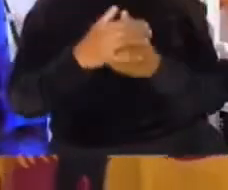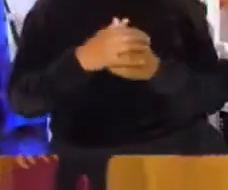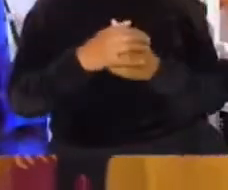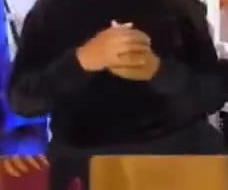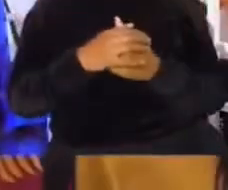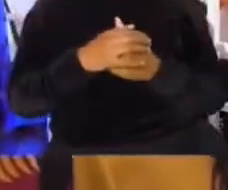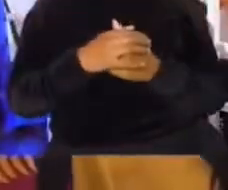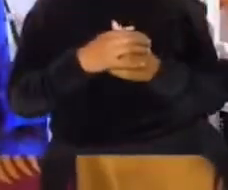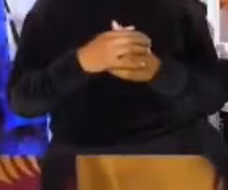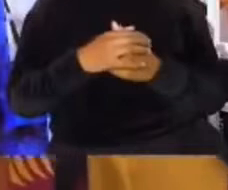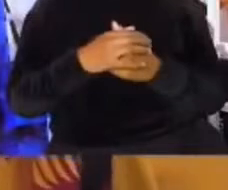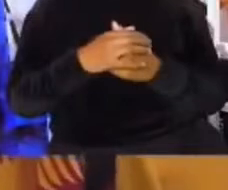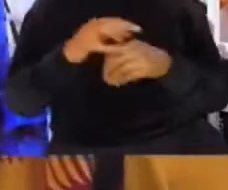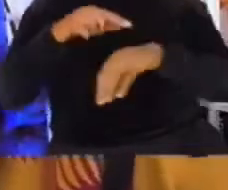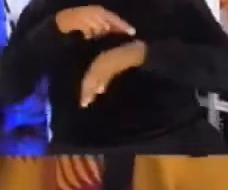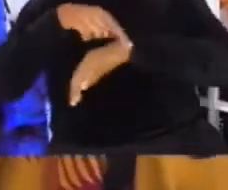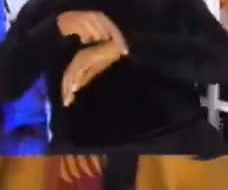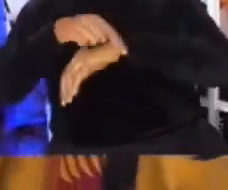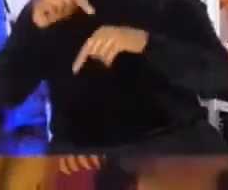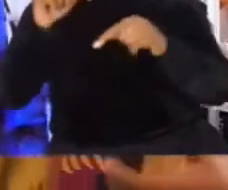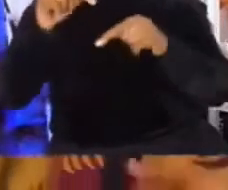Zino todo nero kakunu huo.